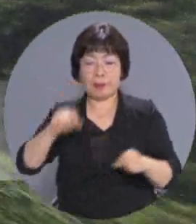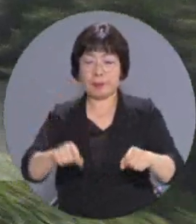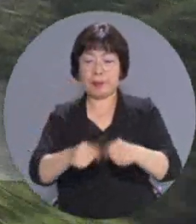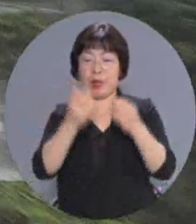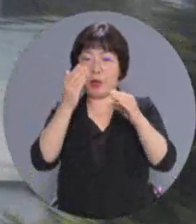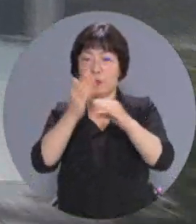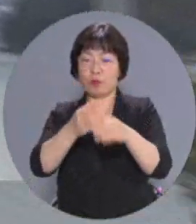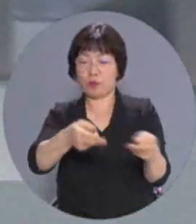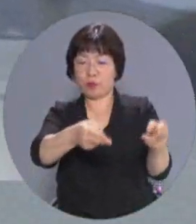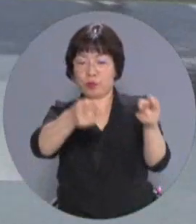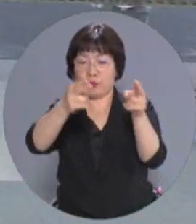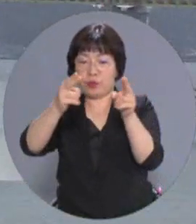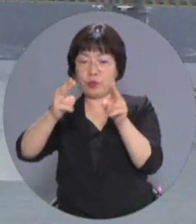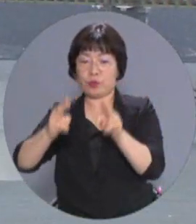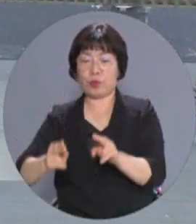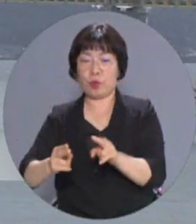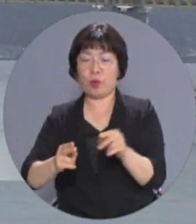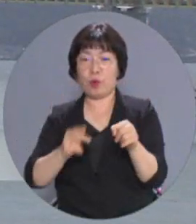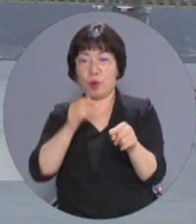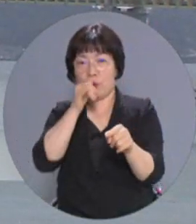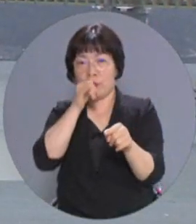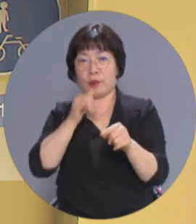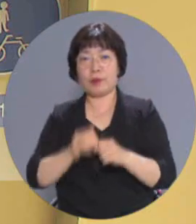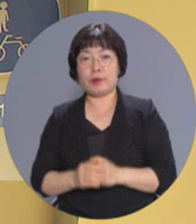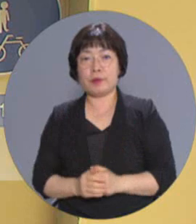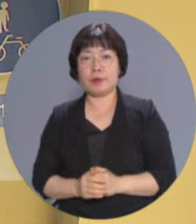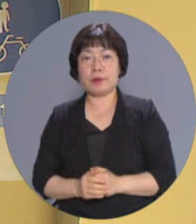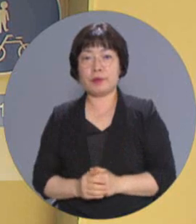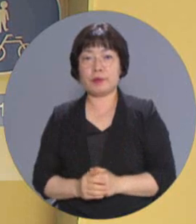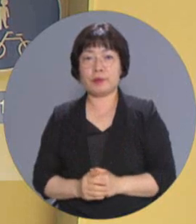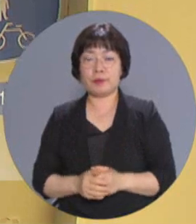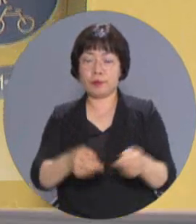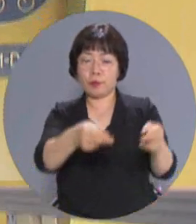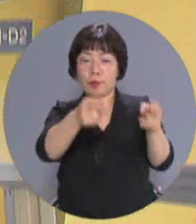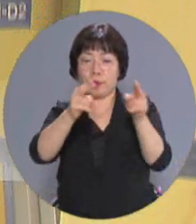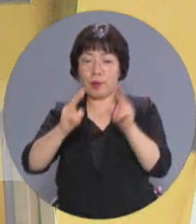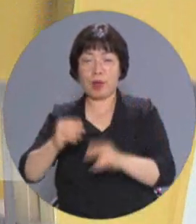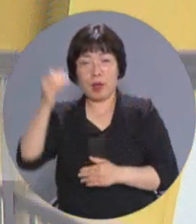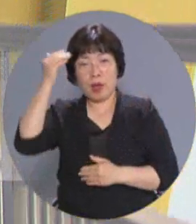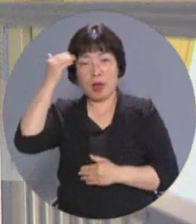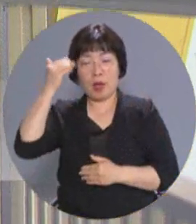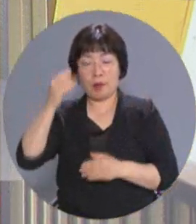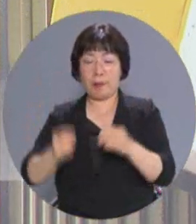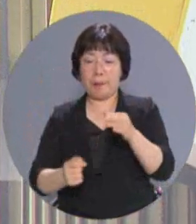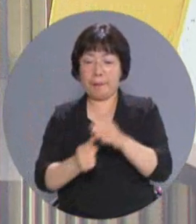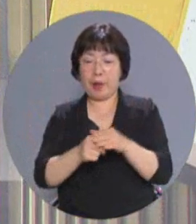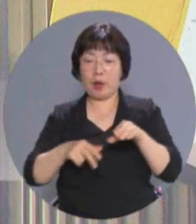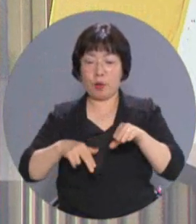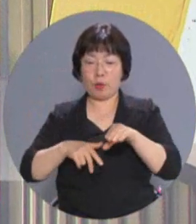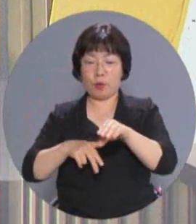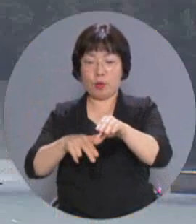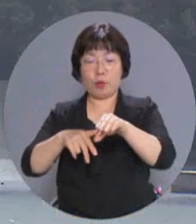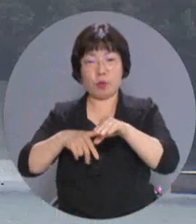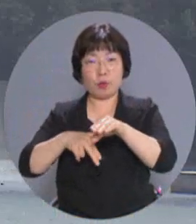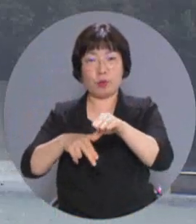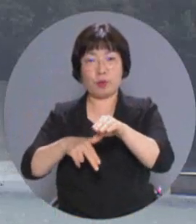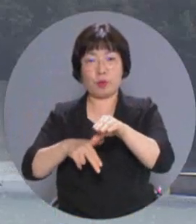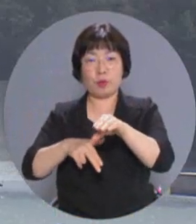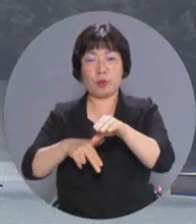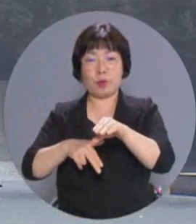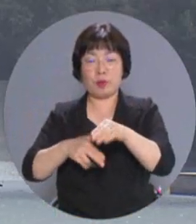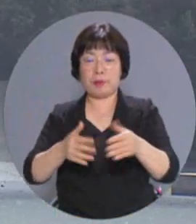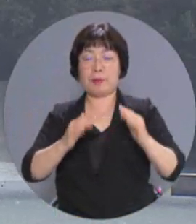지점에 금빛다리 거금대교가 있습니다. 거금대교는 국내에서는 유일한 보차도 겸용 복층